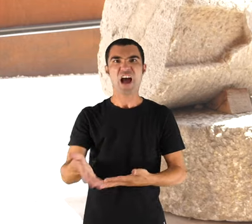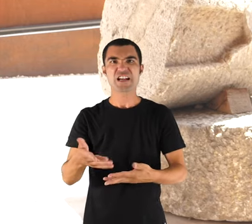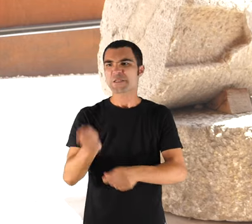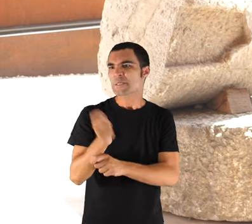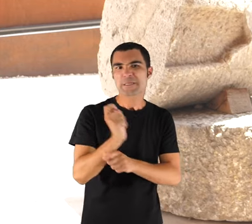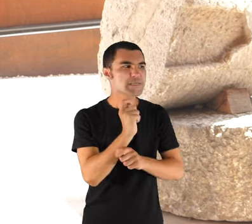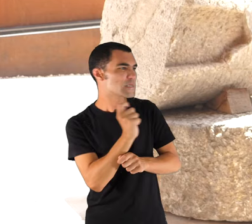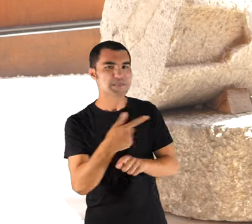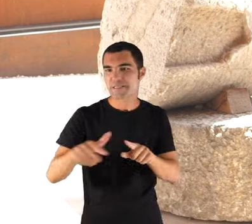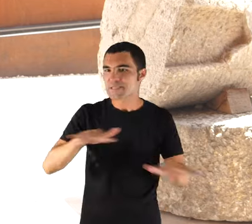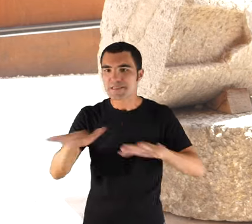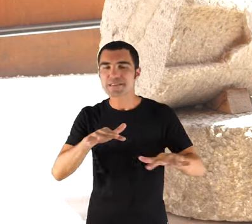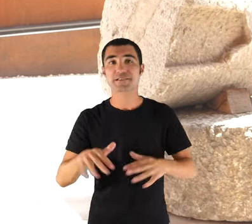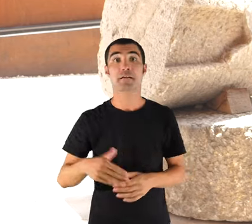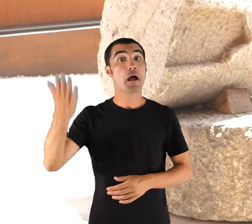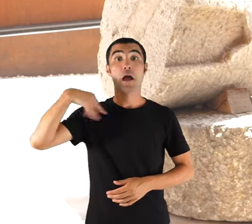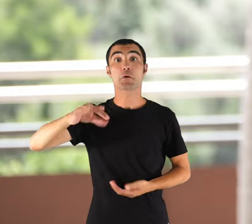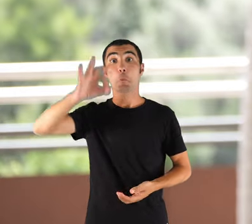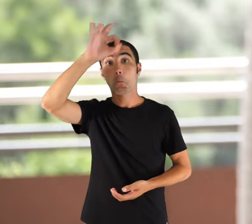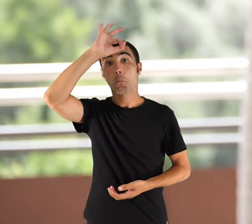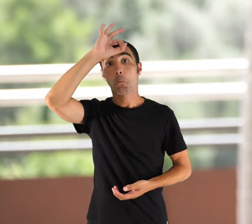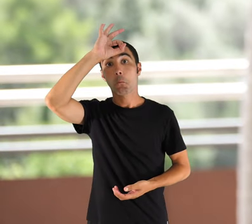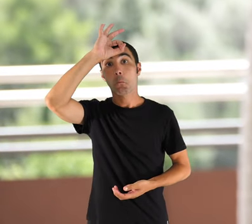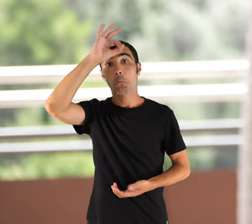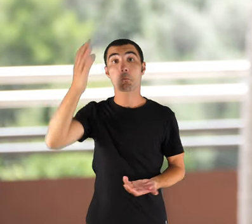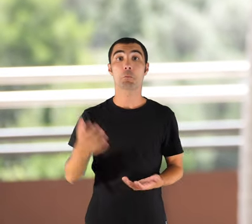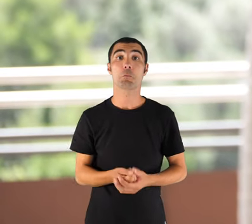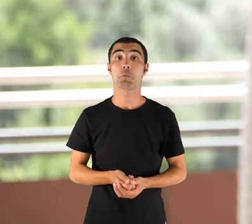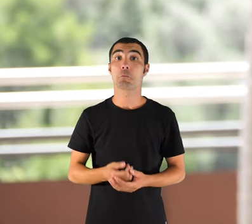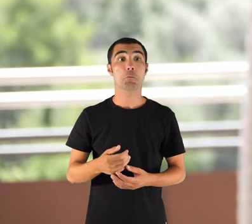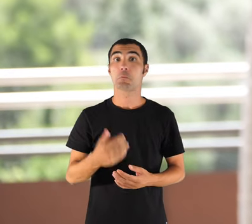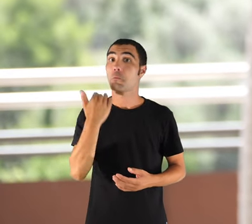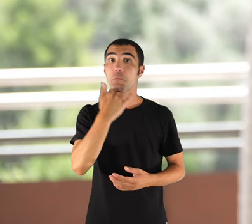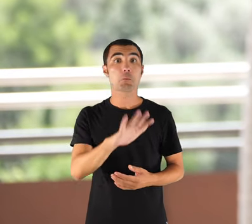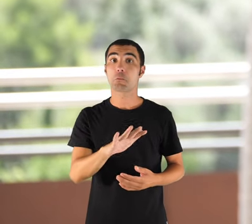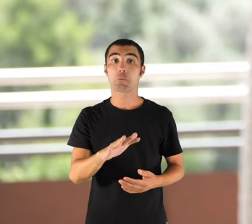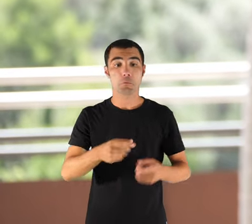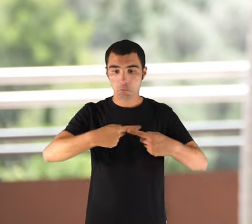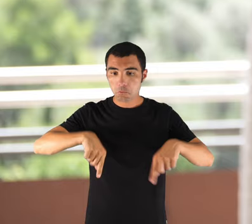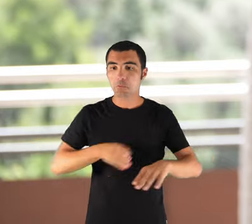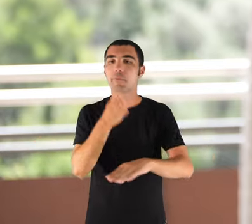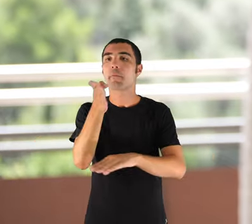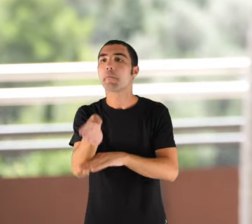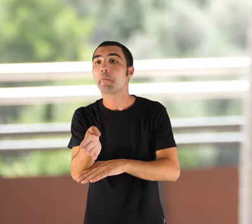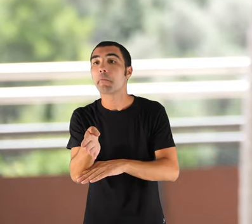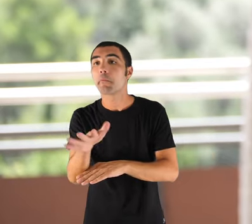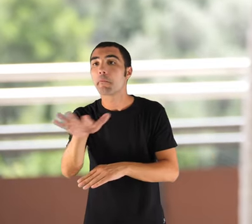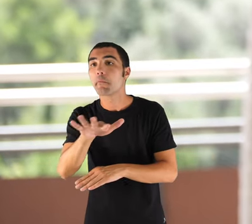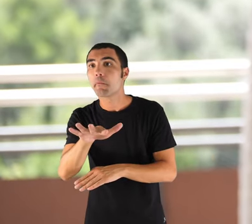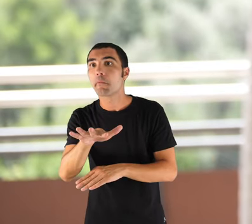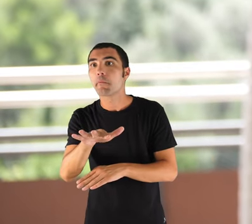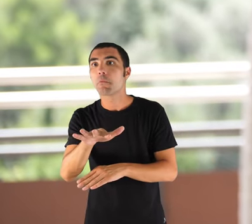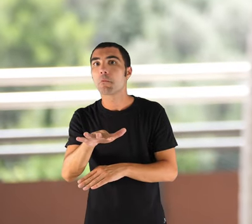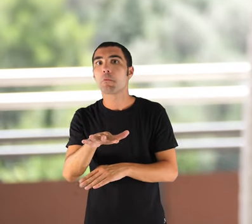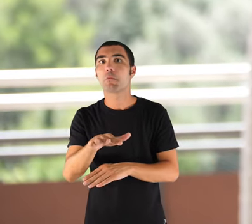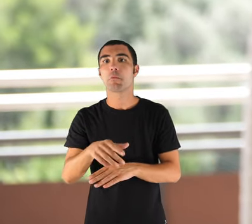aquestes coses. Antes no ho sabies, en això. Un tros de la costa, sobre el moment donat, que no hi pot posar